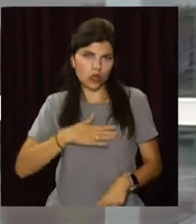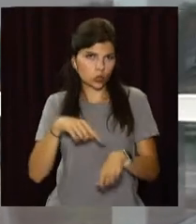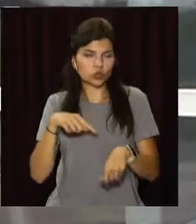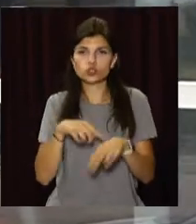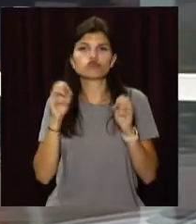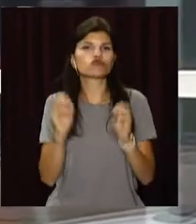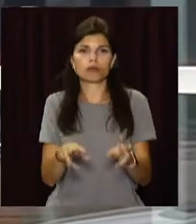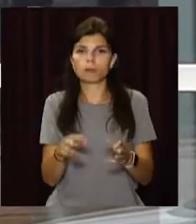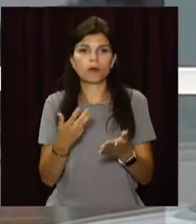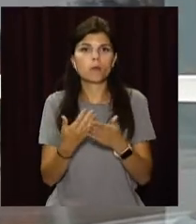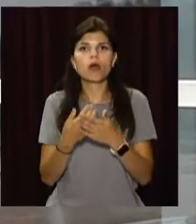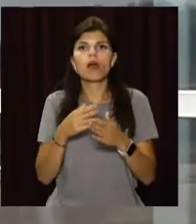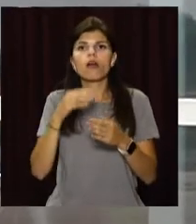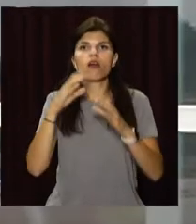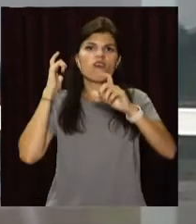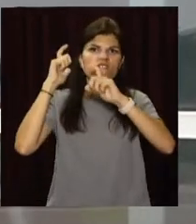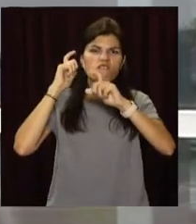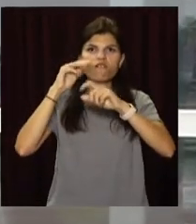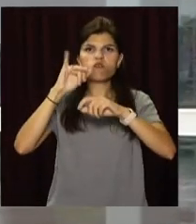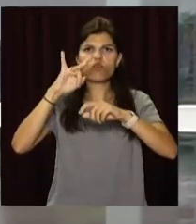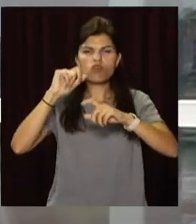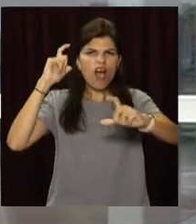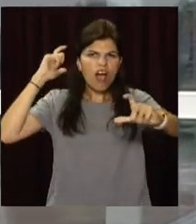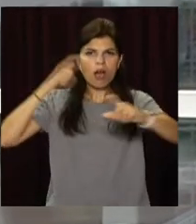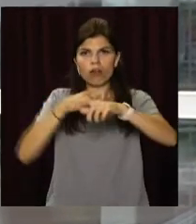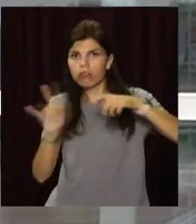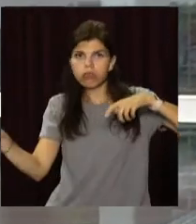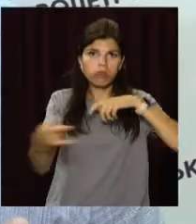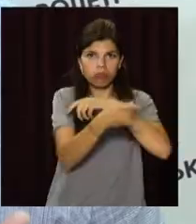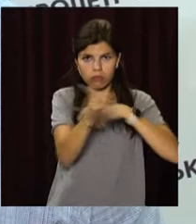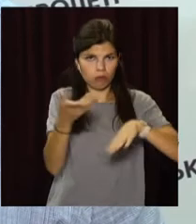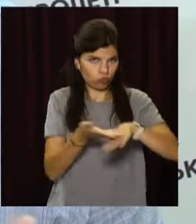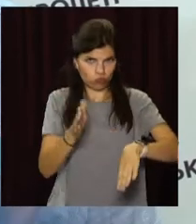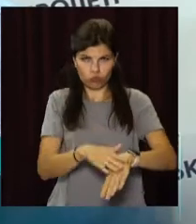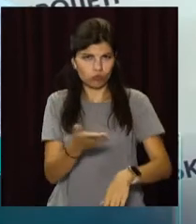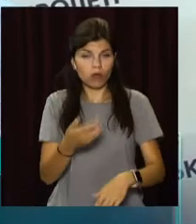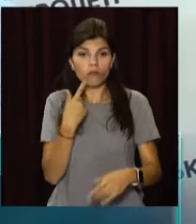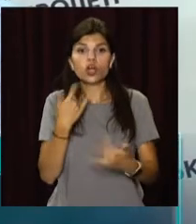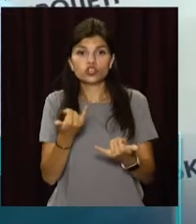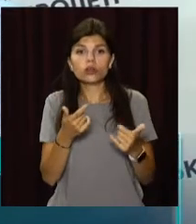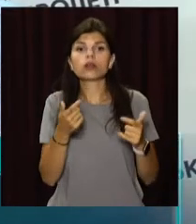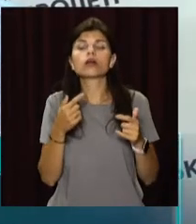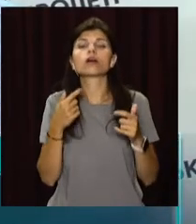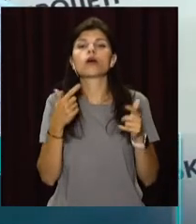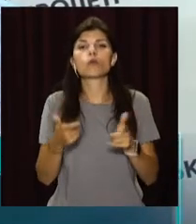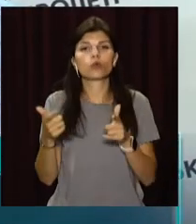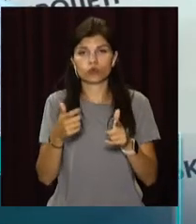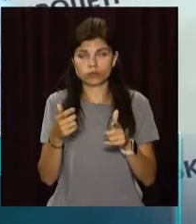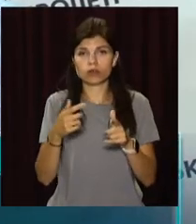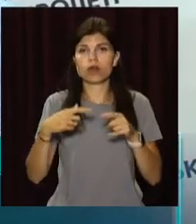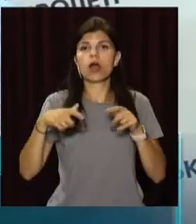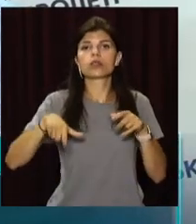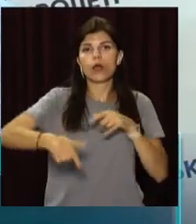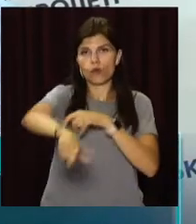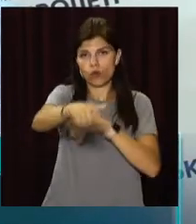чем объезжать фуры постоянно, потому что дорога очень загружена. Де підготовчі роботи йшов до відсипки дорожнього